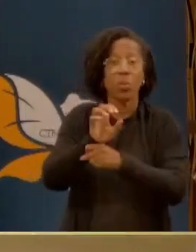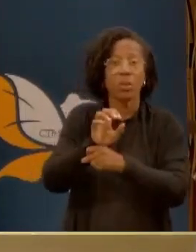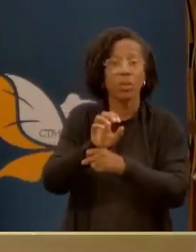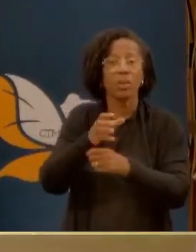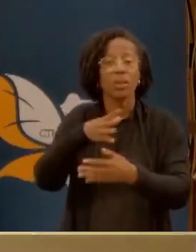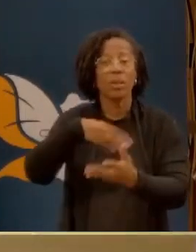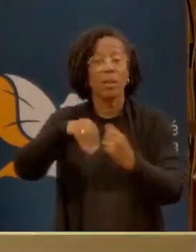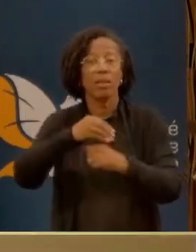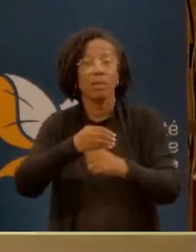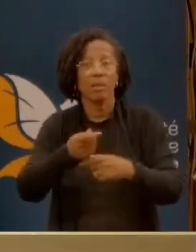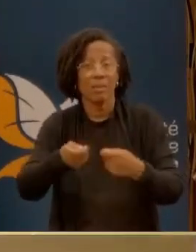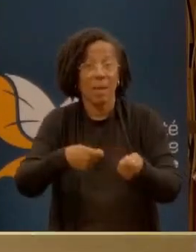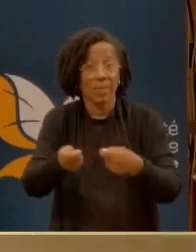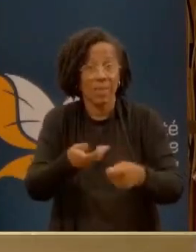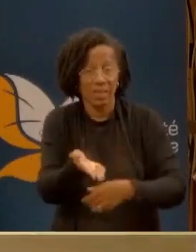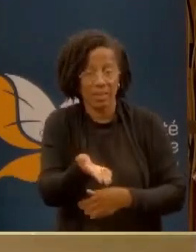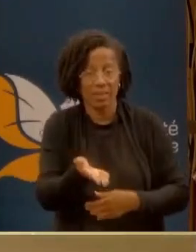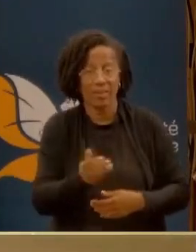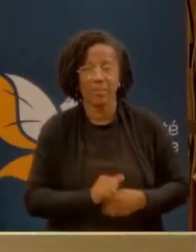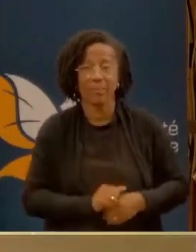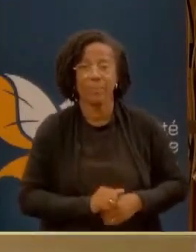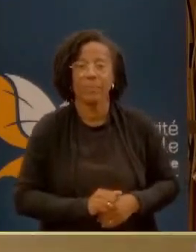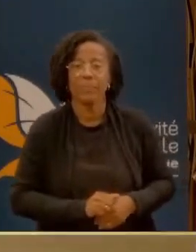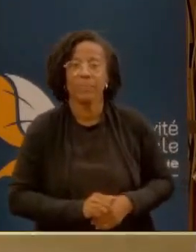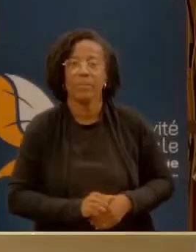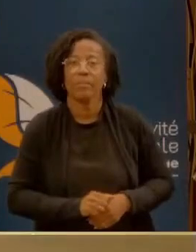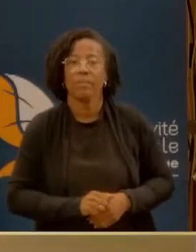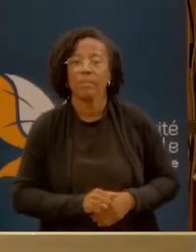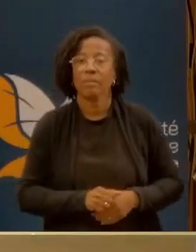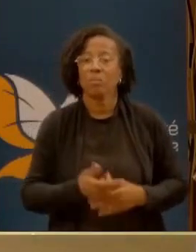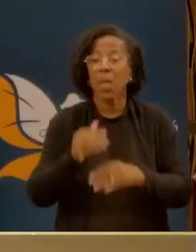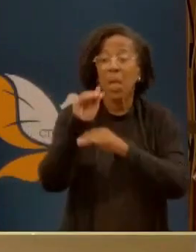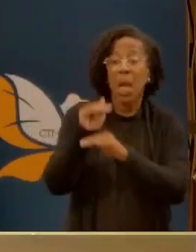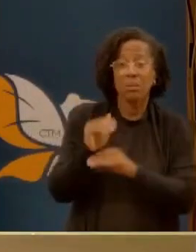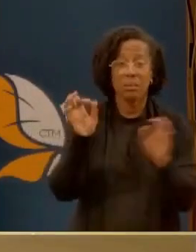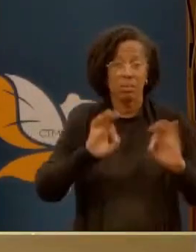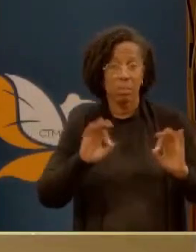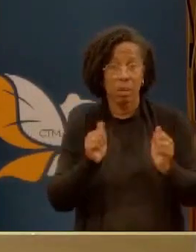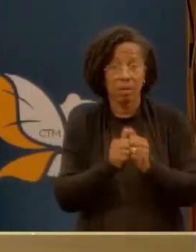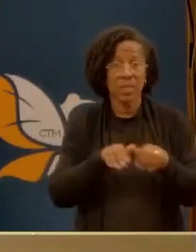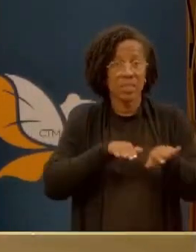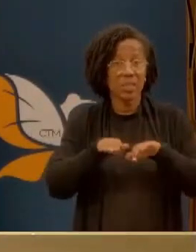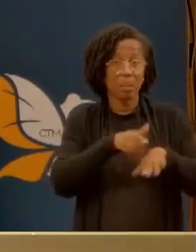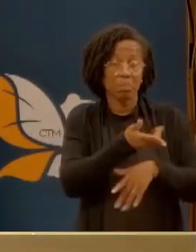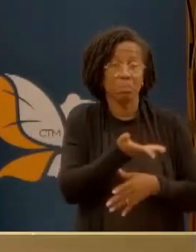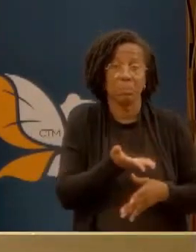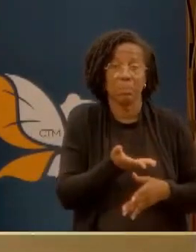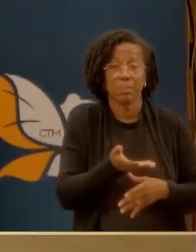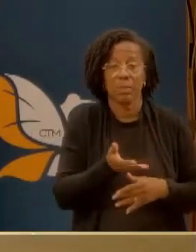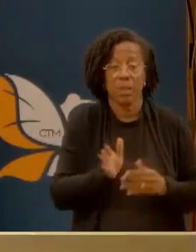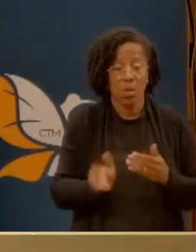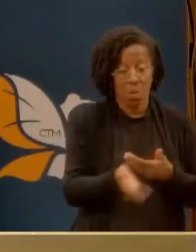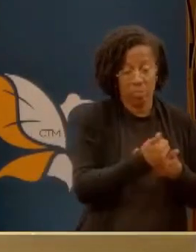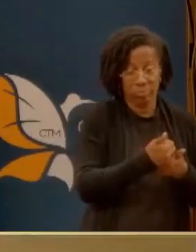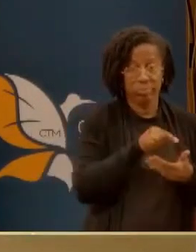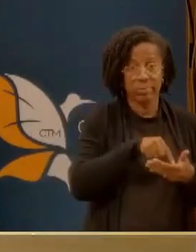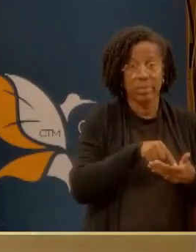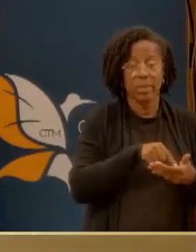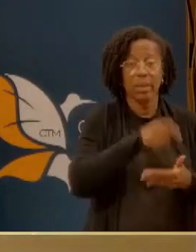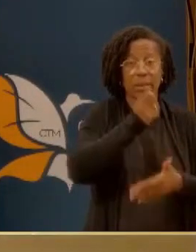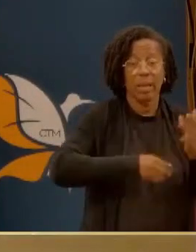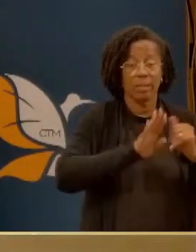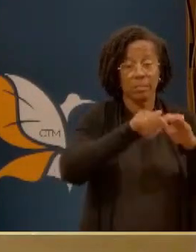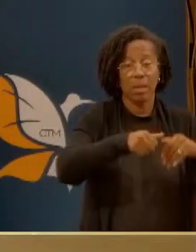de trafic. Donc, il n'y a aucune garantie avec ce système que la recette octroi de mer redistribuée aux